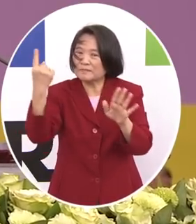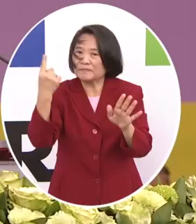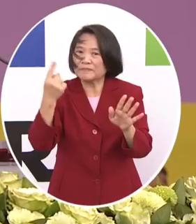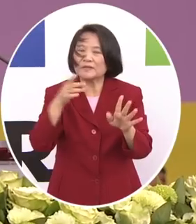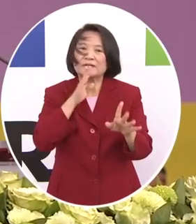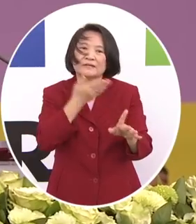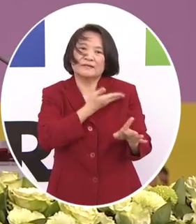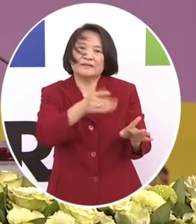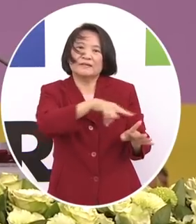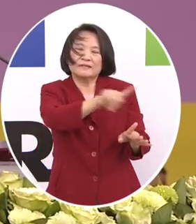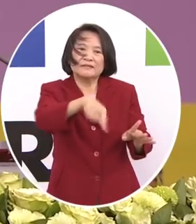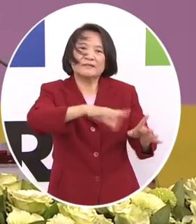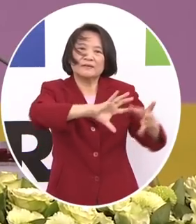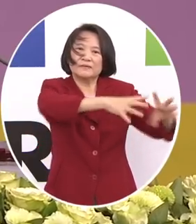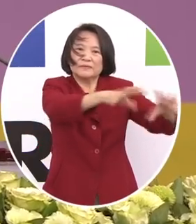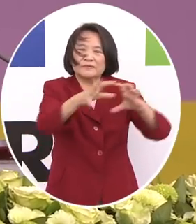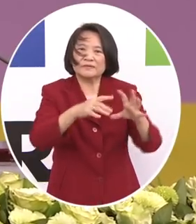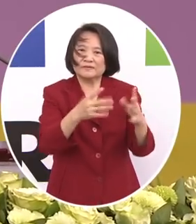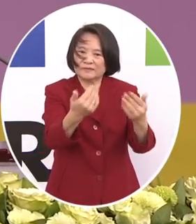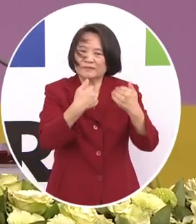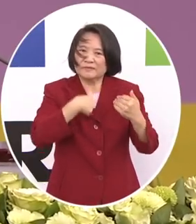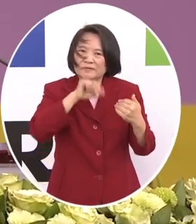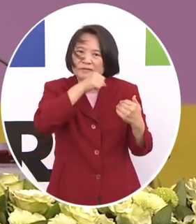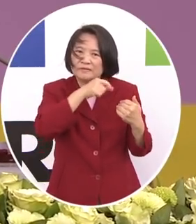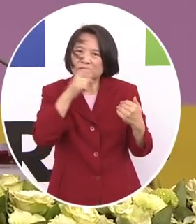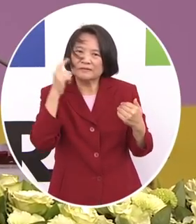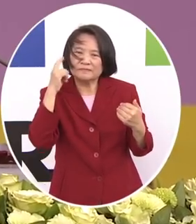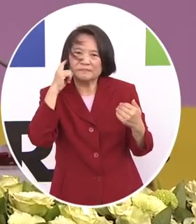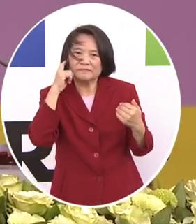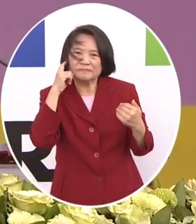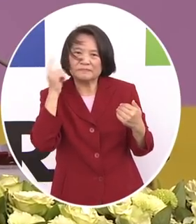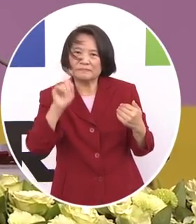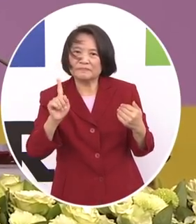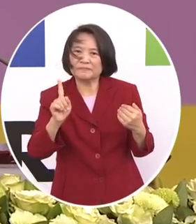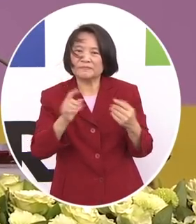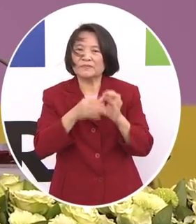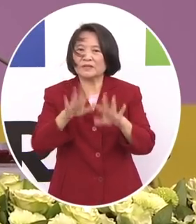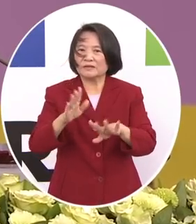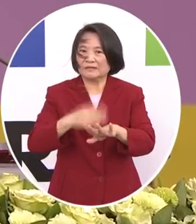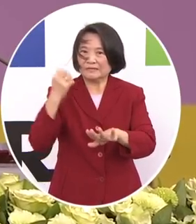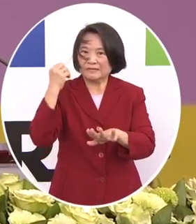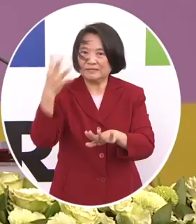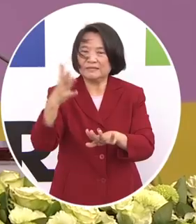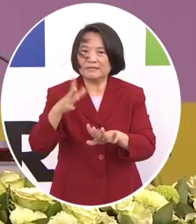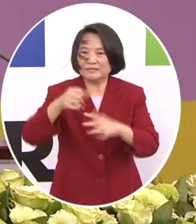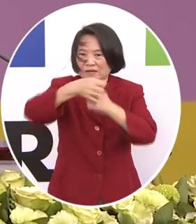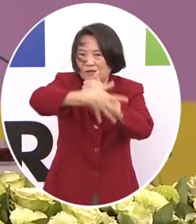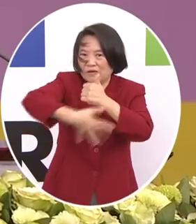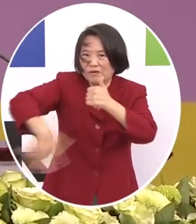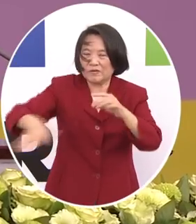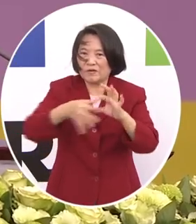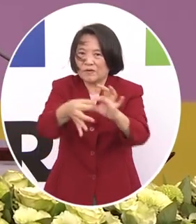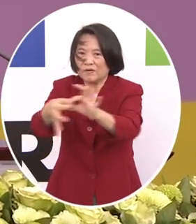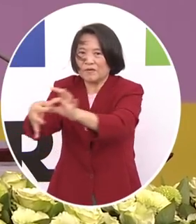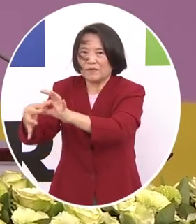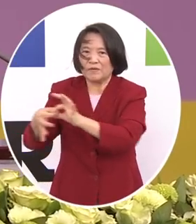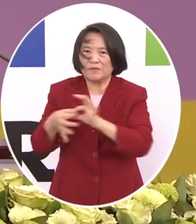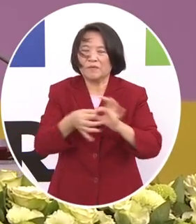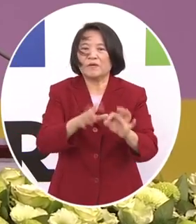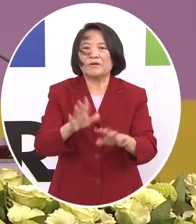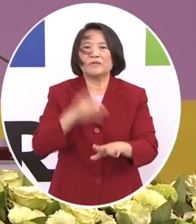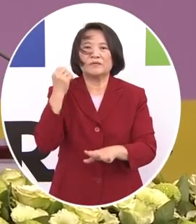岸风电大厂前来投资，连带的新的风电产业链也正在逐渐形